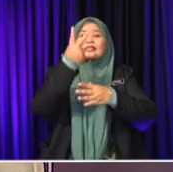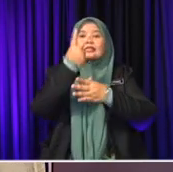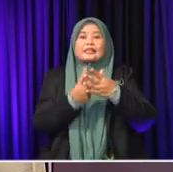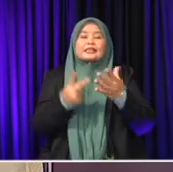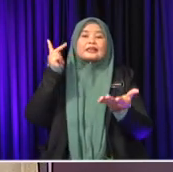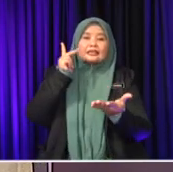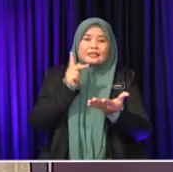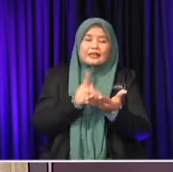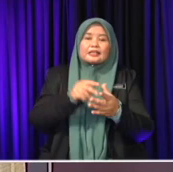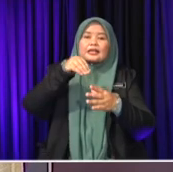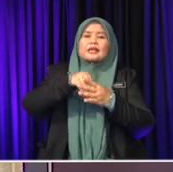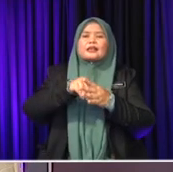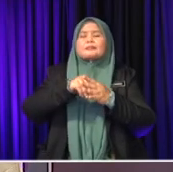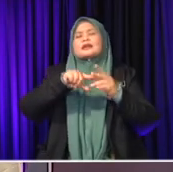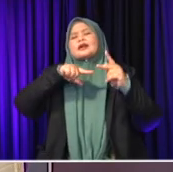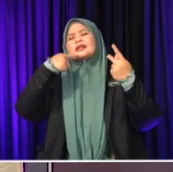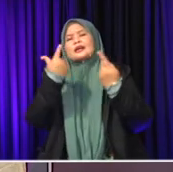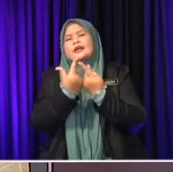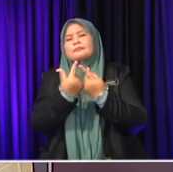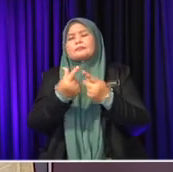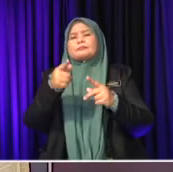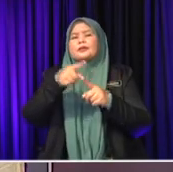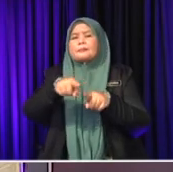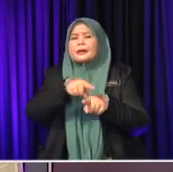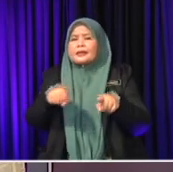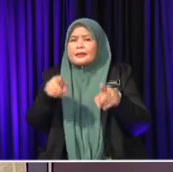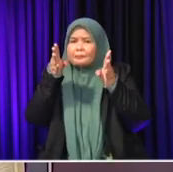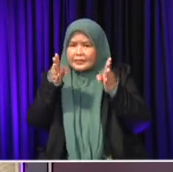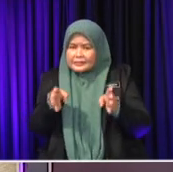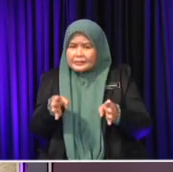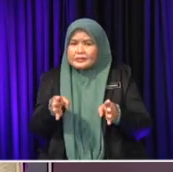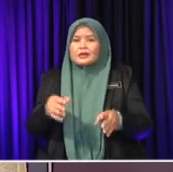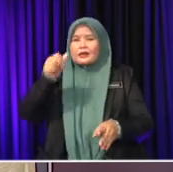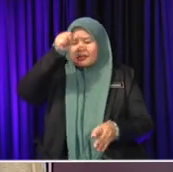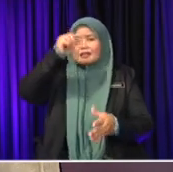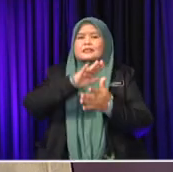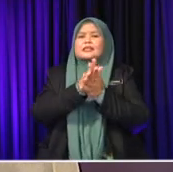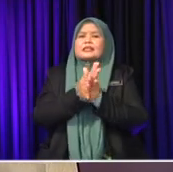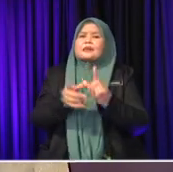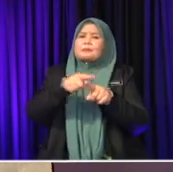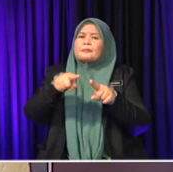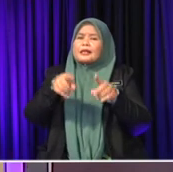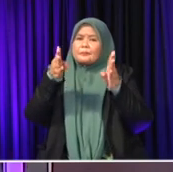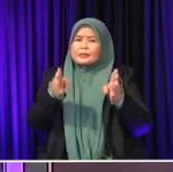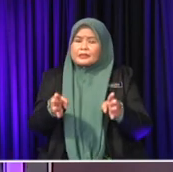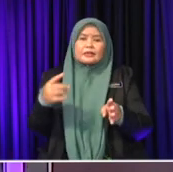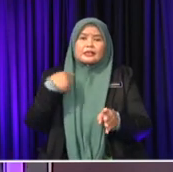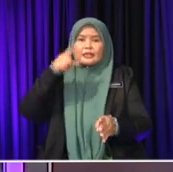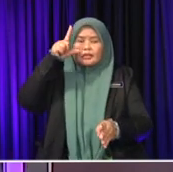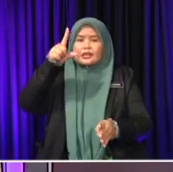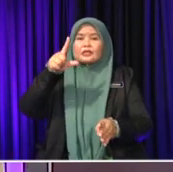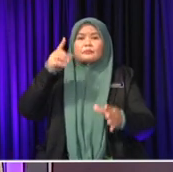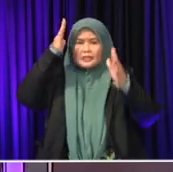mengenal dalam kalangan berbagai bangsa Ya Allah jadikan kita berbagai bangsa kalau kita lihat di Indonesia